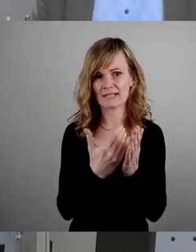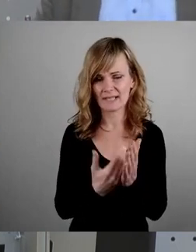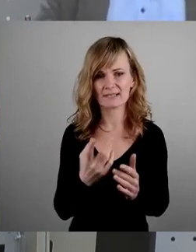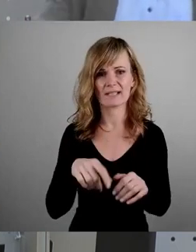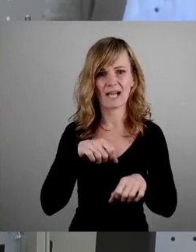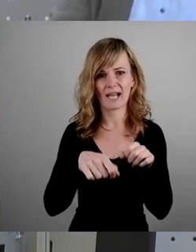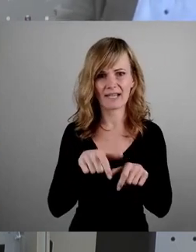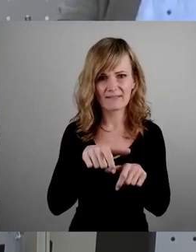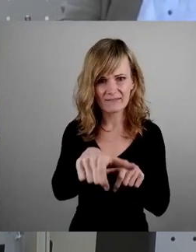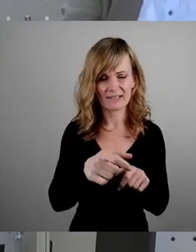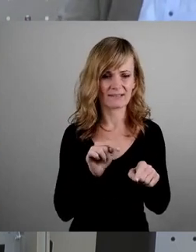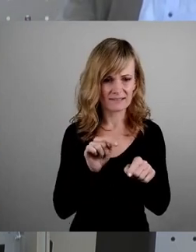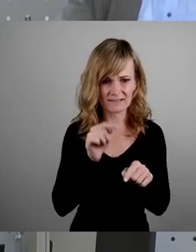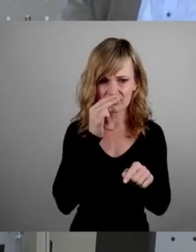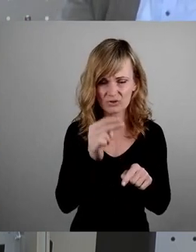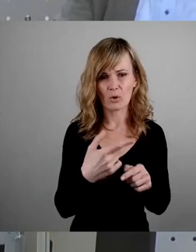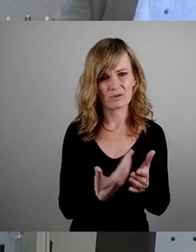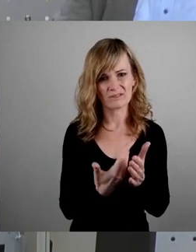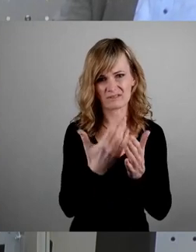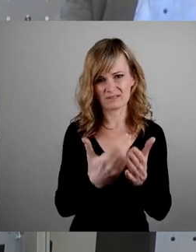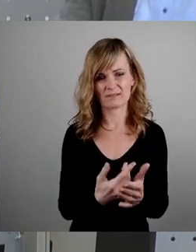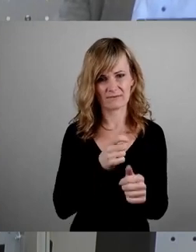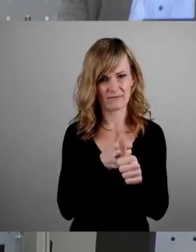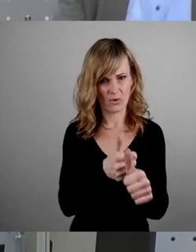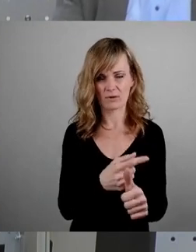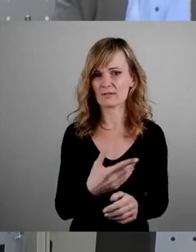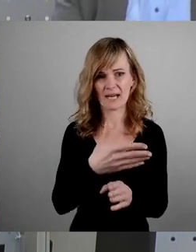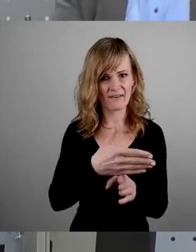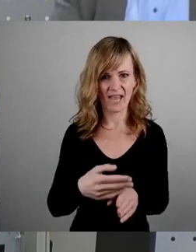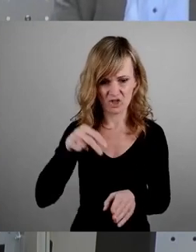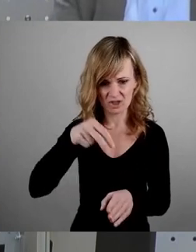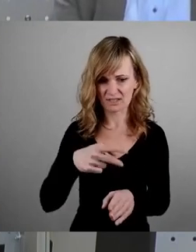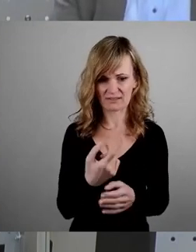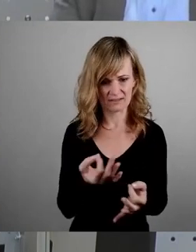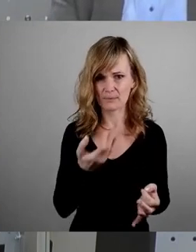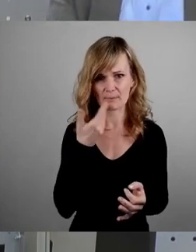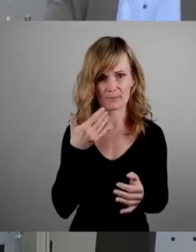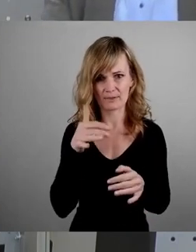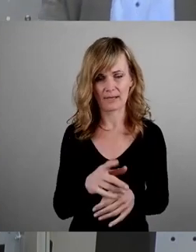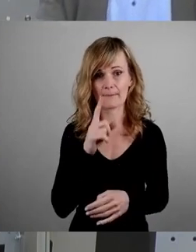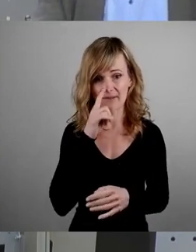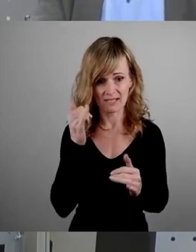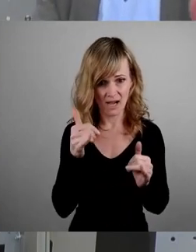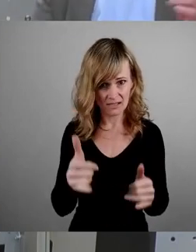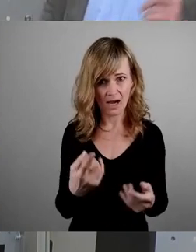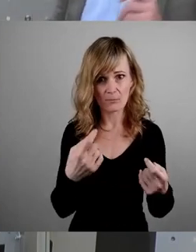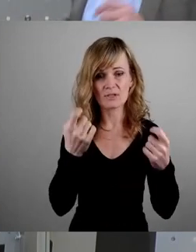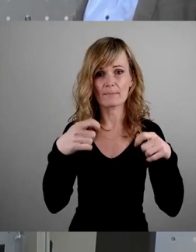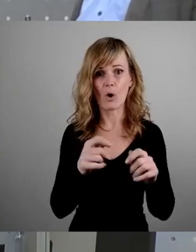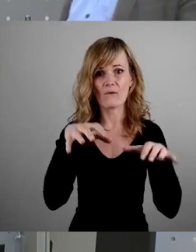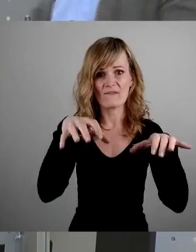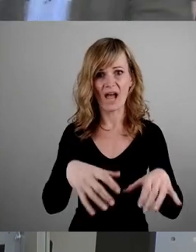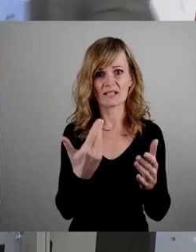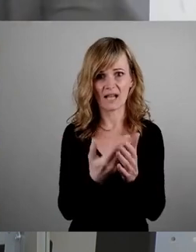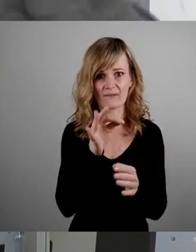aufrechtzuerhalten. Wir haben die dafür benötigten Querschnitte einfach nicht. Und wenn wir sie haben wollten, müssten Bauwerke dafür abgerissen werden.